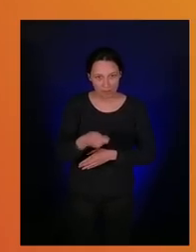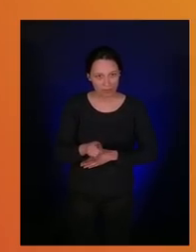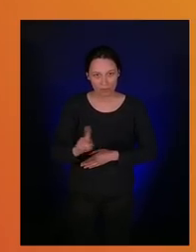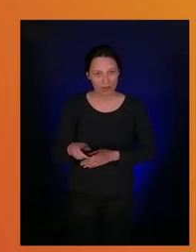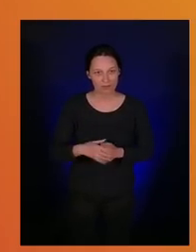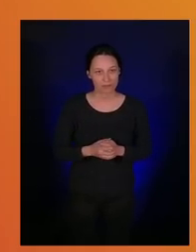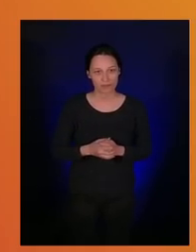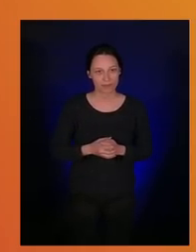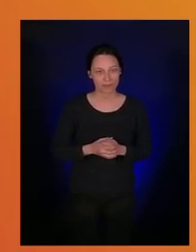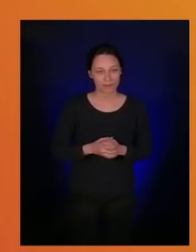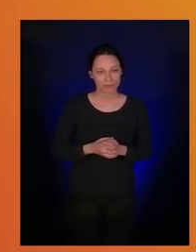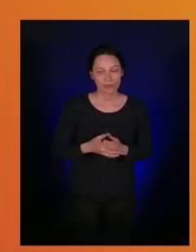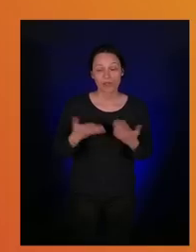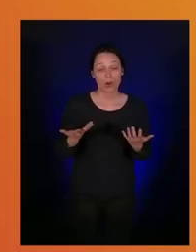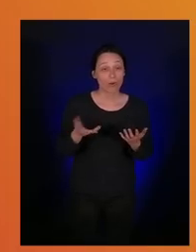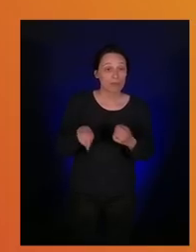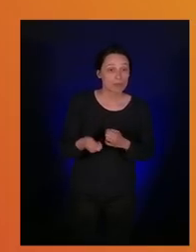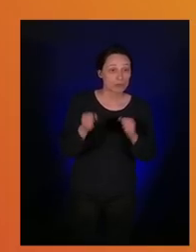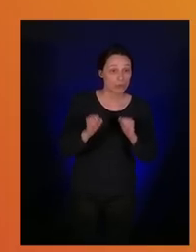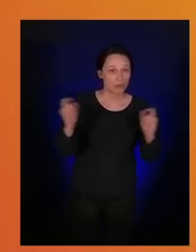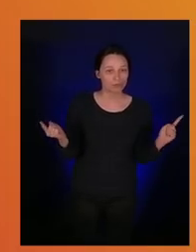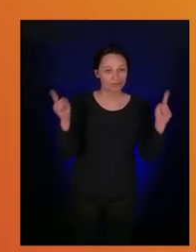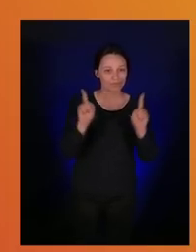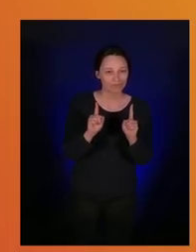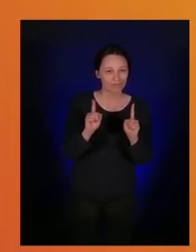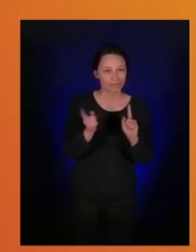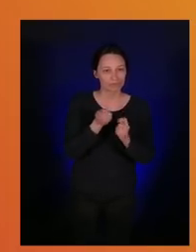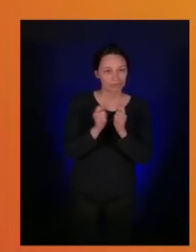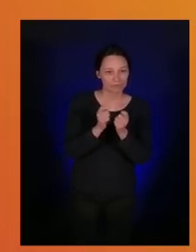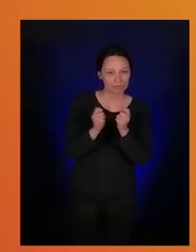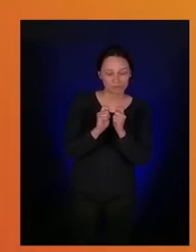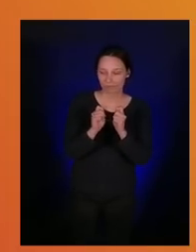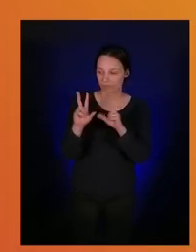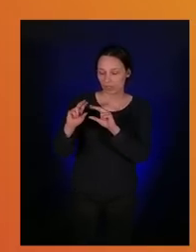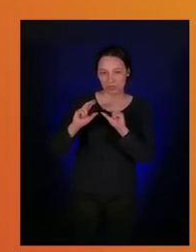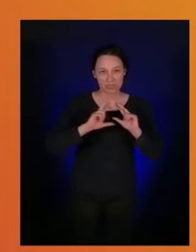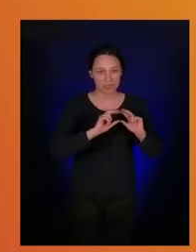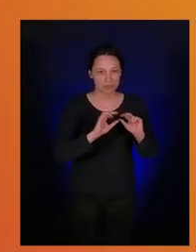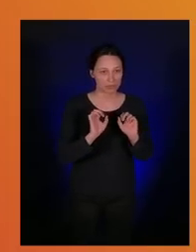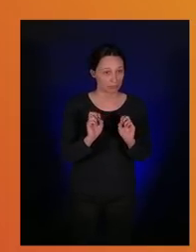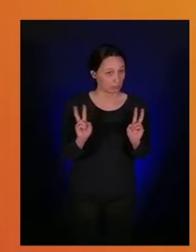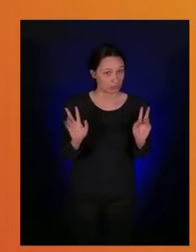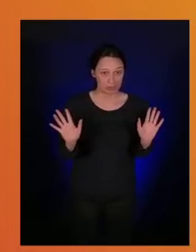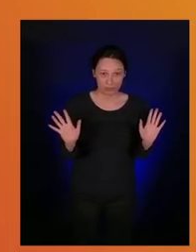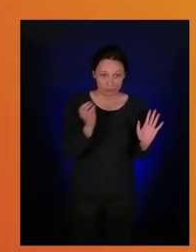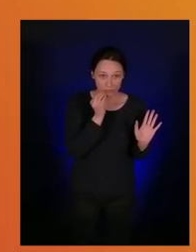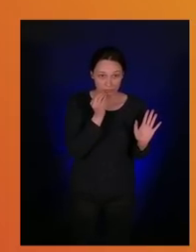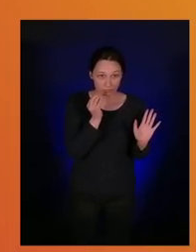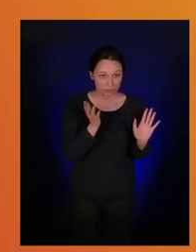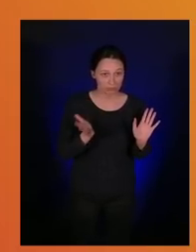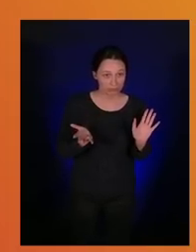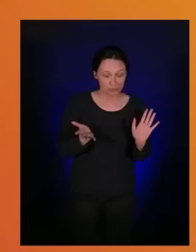la limite, qui parle avec Ludo et qui dise qu'elle était, enfin, qui s'explique, soit, mais il n'y a pas mort